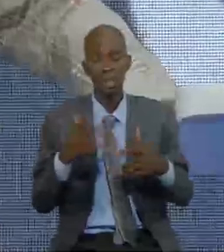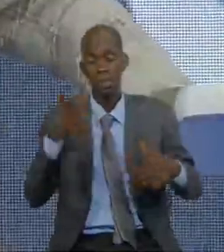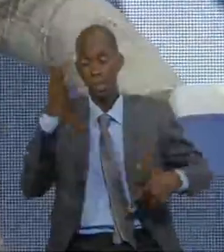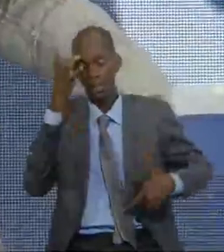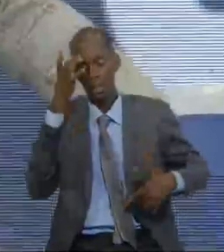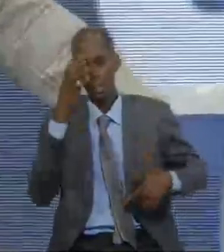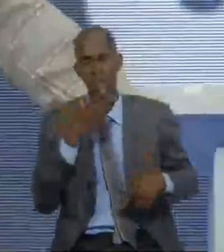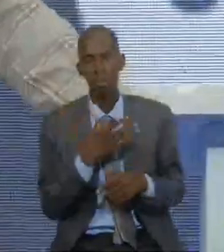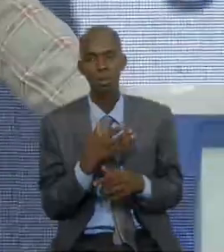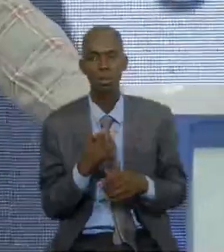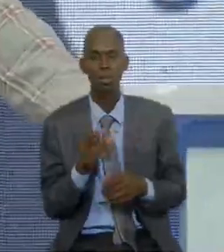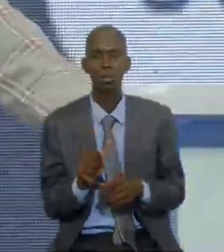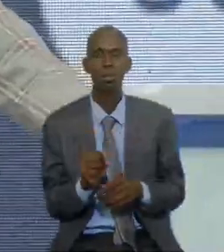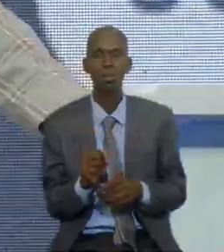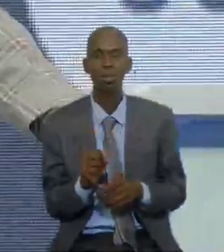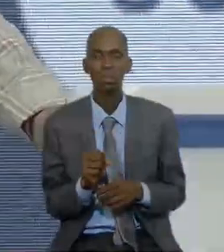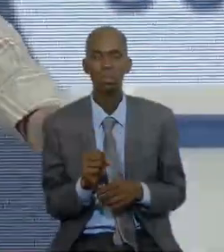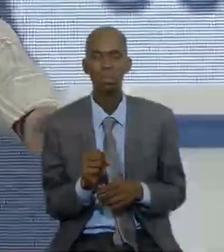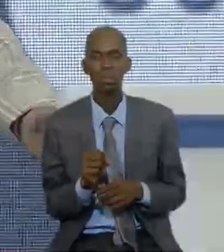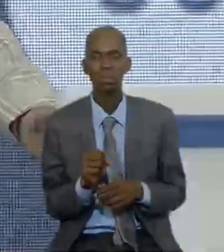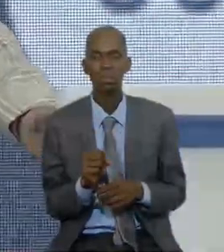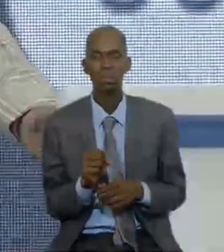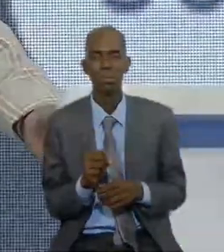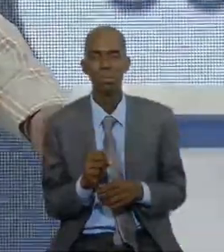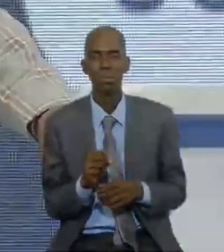les maladies et les infinités